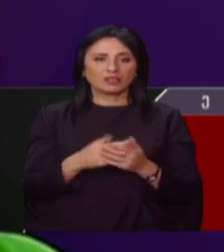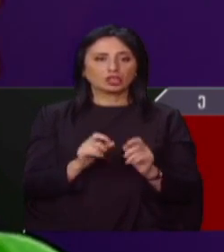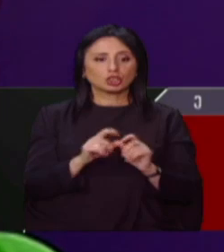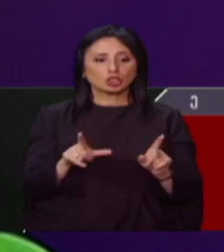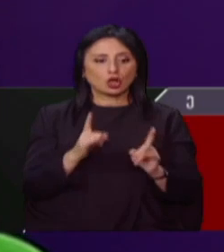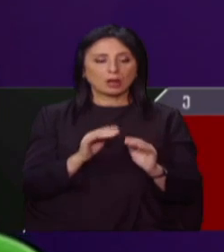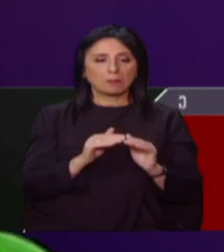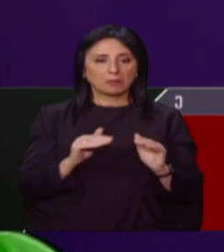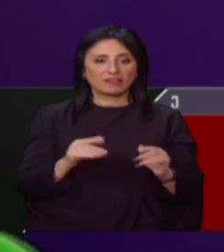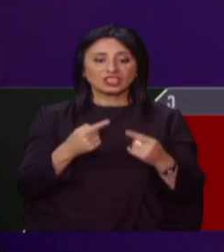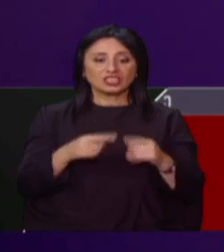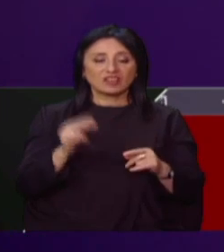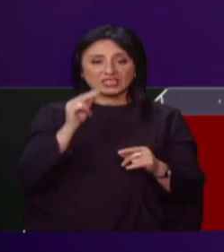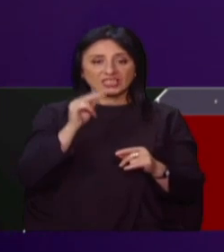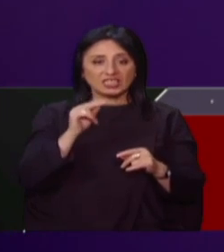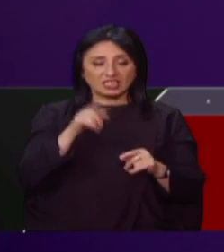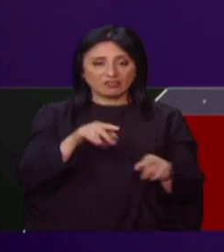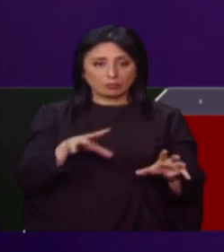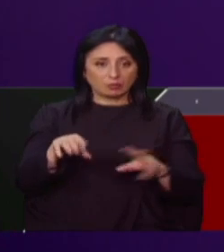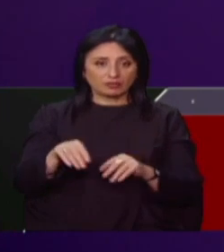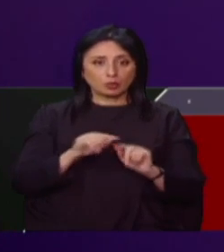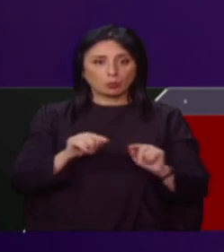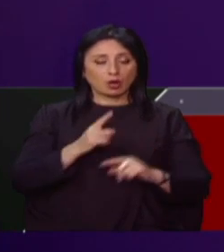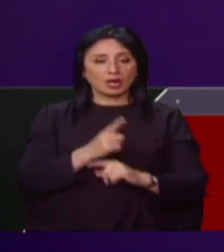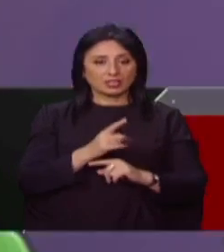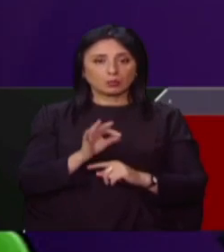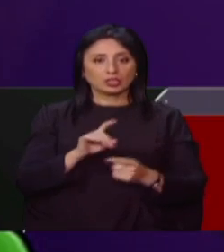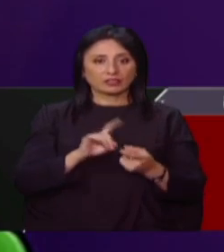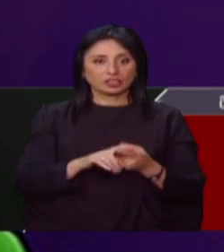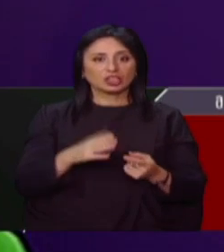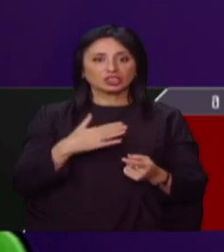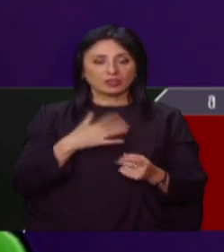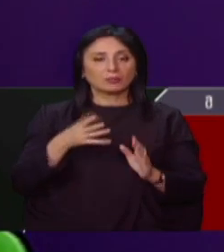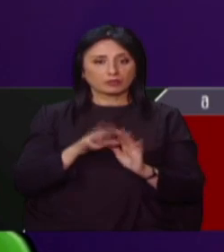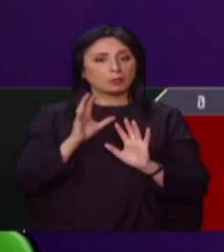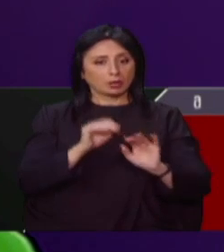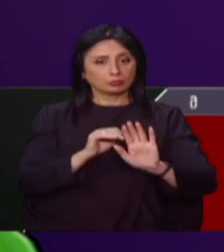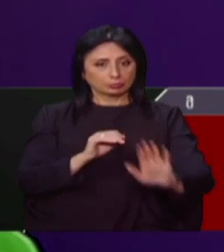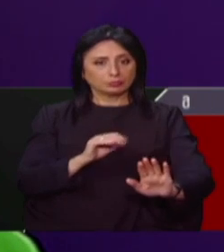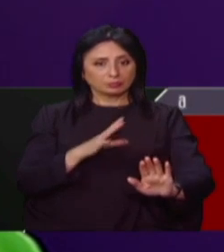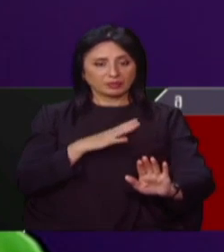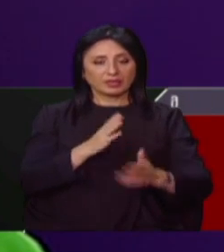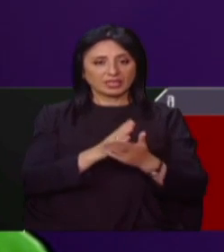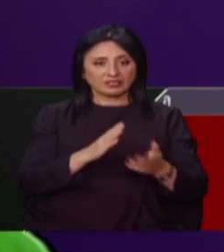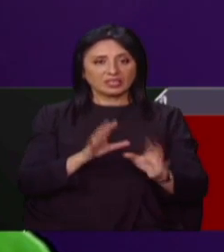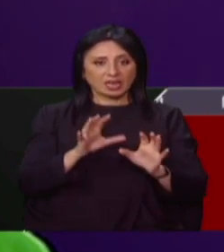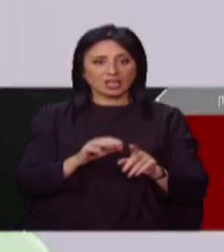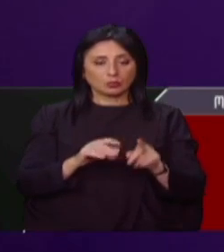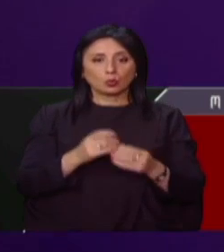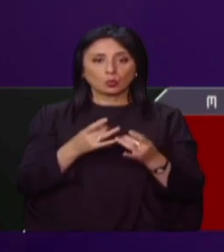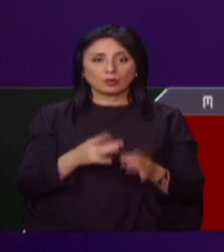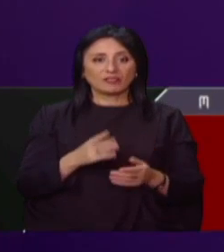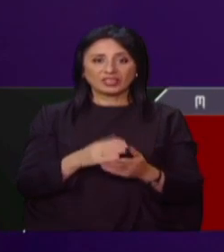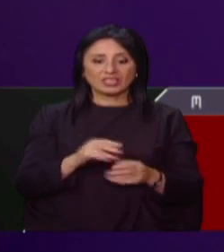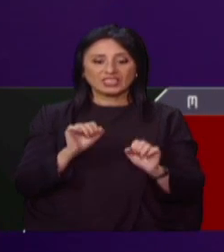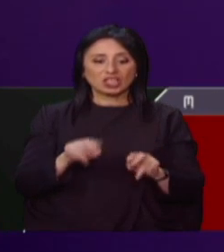სკოლაში, ბაღში და სხვა სასწავლო დაწესებულებებში პროპაგანდის აკრძალვასთან დაკავშირებით. ჩვენ მათ შორის ხარს უჭერთ აი ამ ნაწილს ამ კანონმდებლობის, უბრალოდ